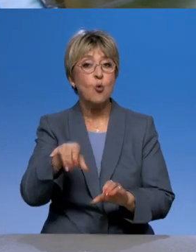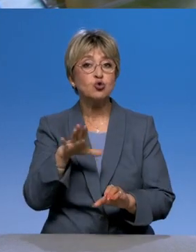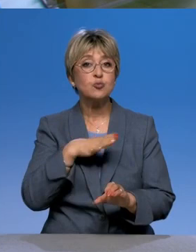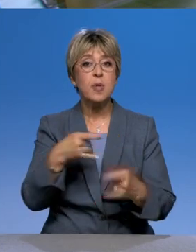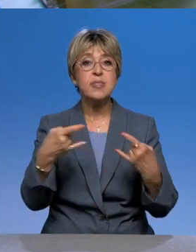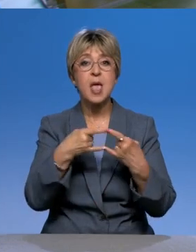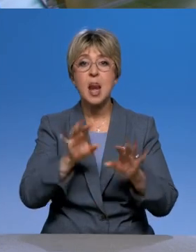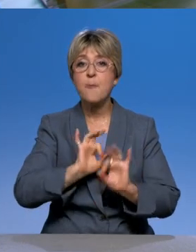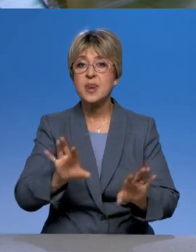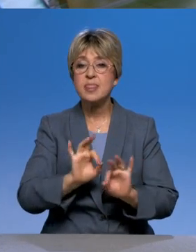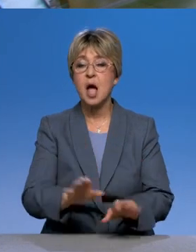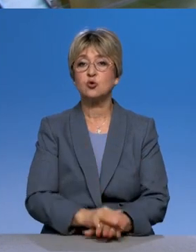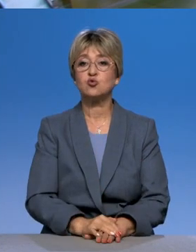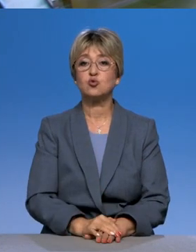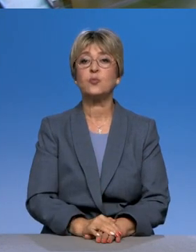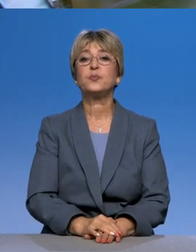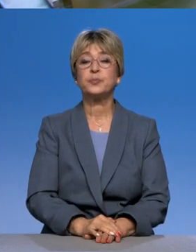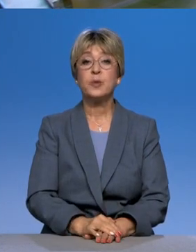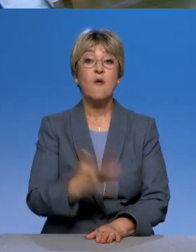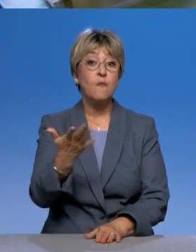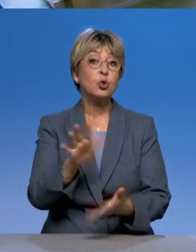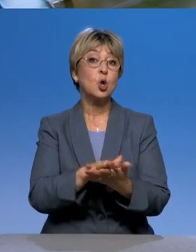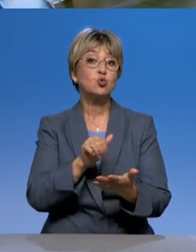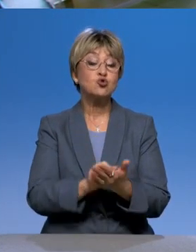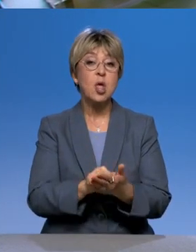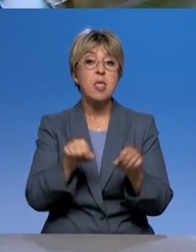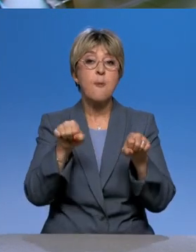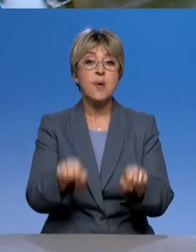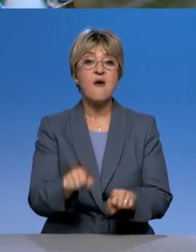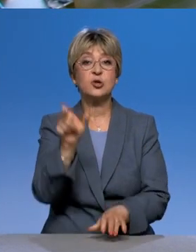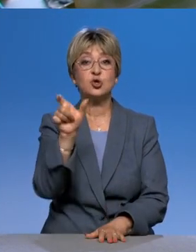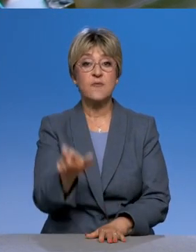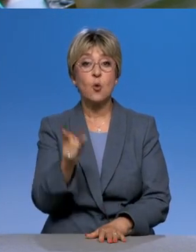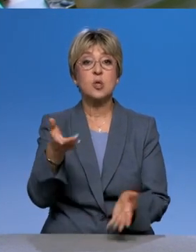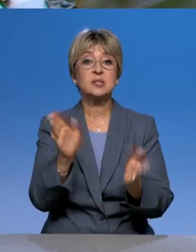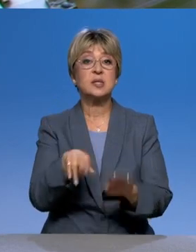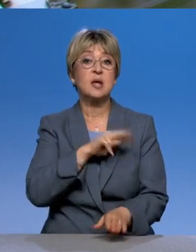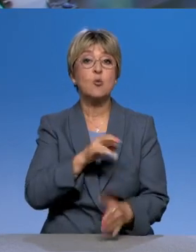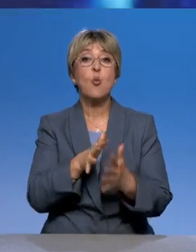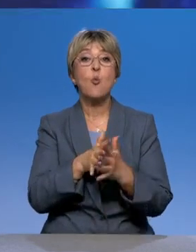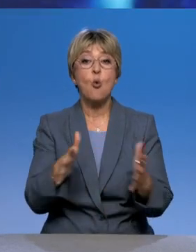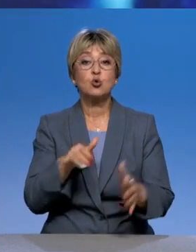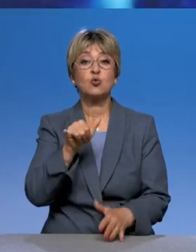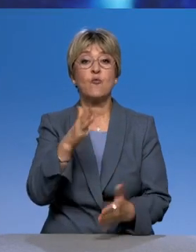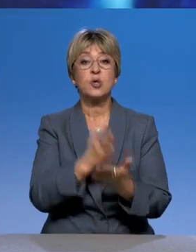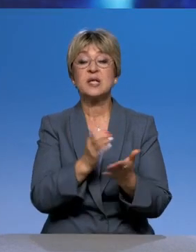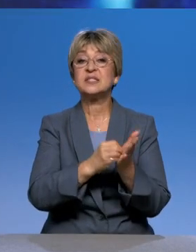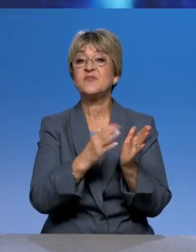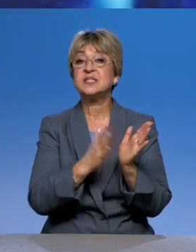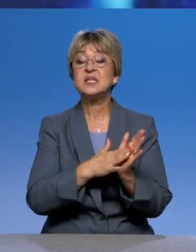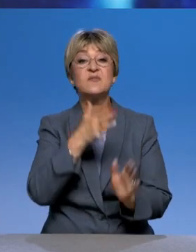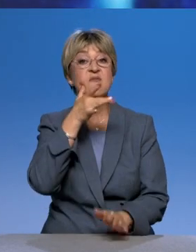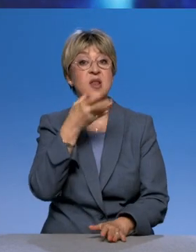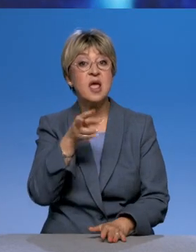например, человек действительно столкнулся с нарушением своих прав, да, и он остался на работе дольше, чем положено, у него есть зафиксированное время. А